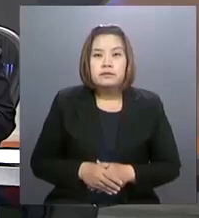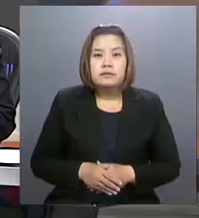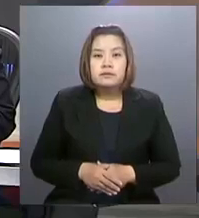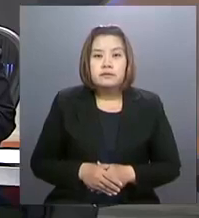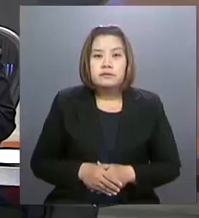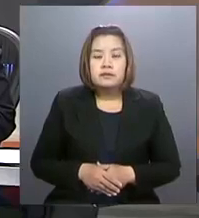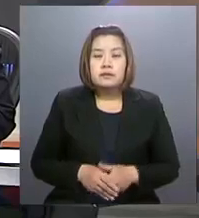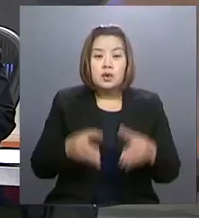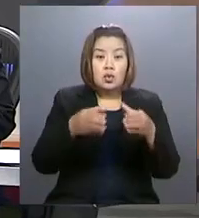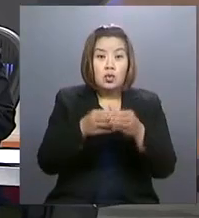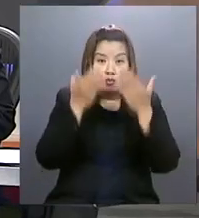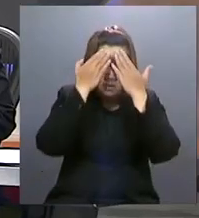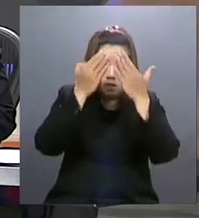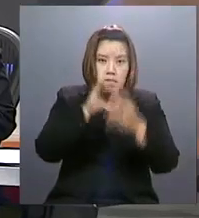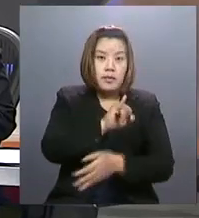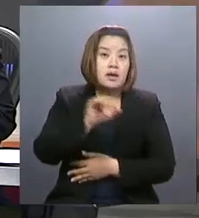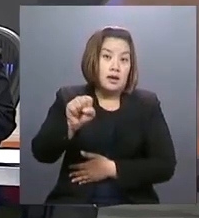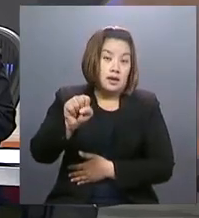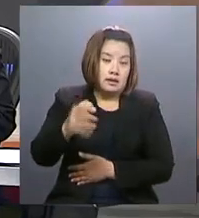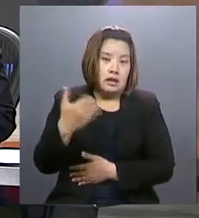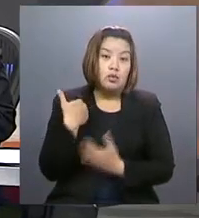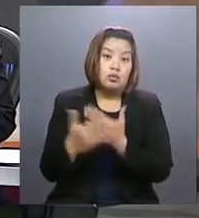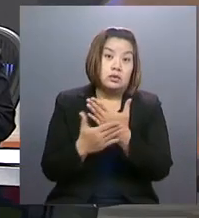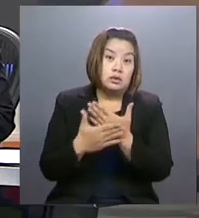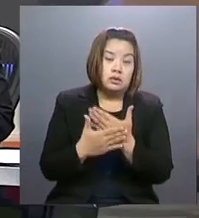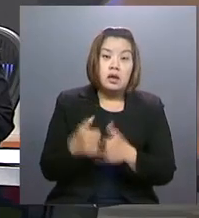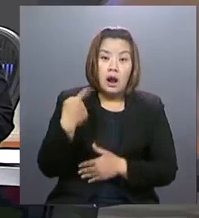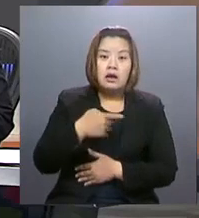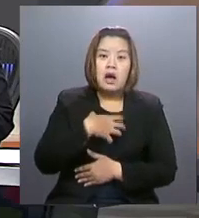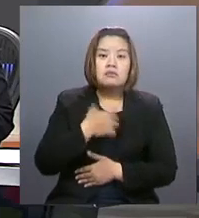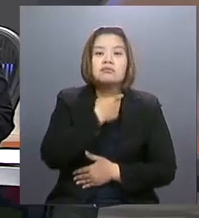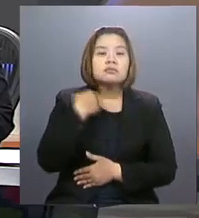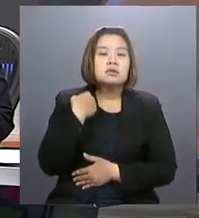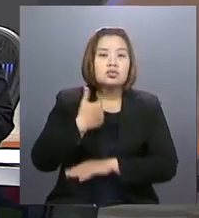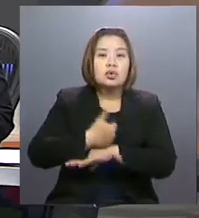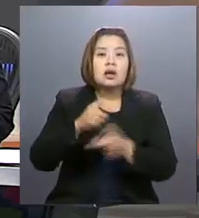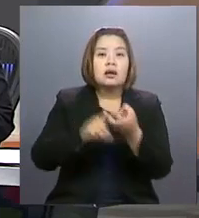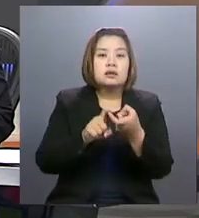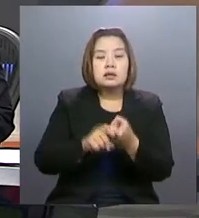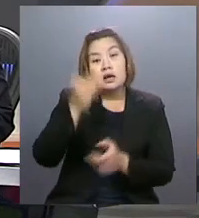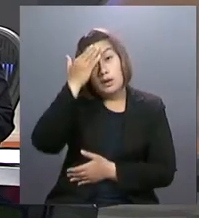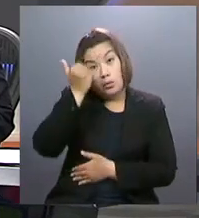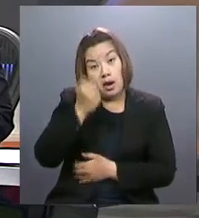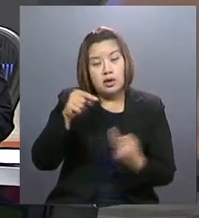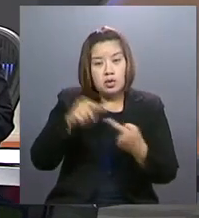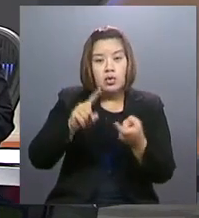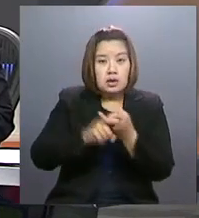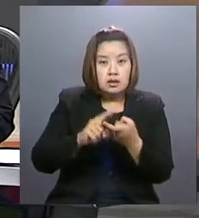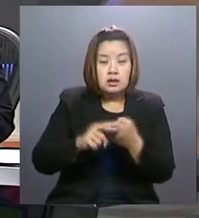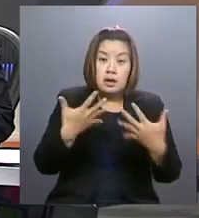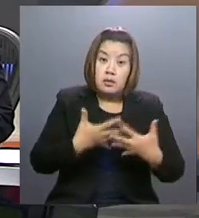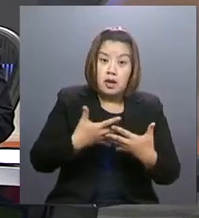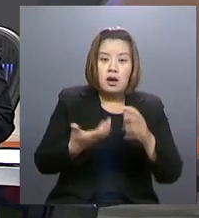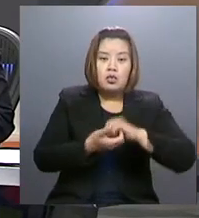กลุ่ม IS ออกมาขู่โจมตีและประกาศสังหารผู้นำรัสเซียนะครับตอบโต้กรณีที่รัสเซียและสหรัฐอเมริกากำลังหารือเพื่อเพิ่ม